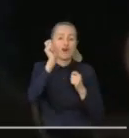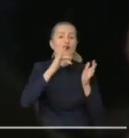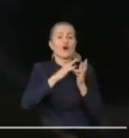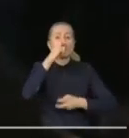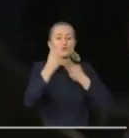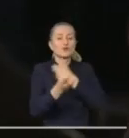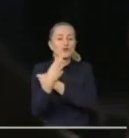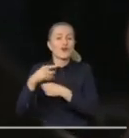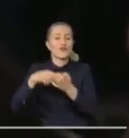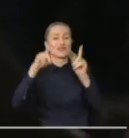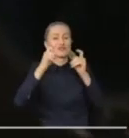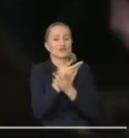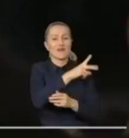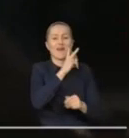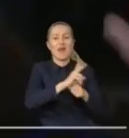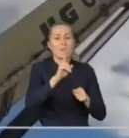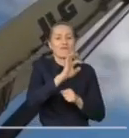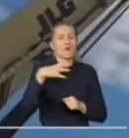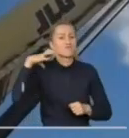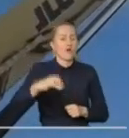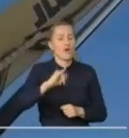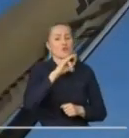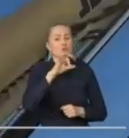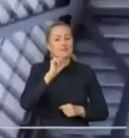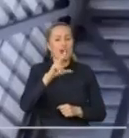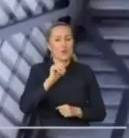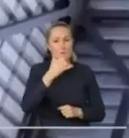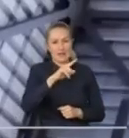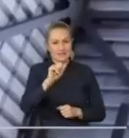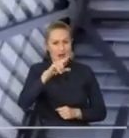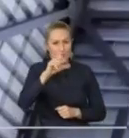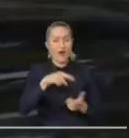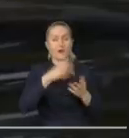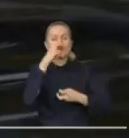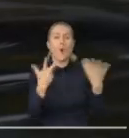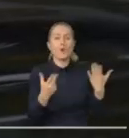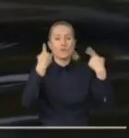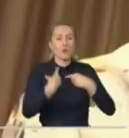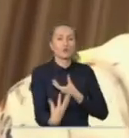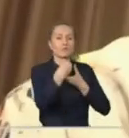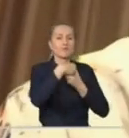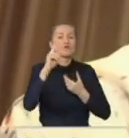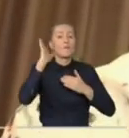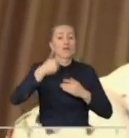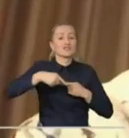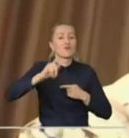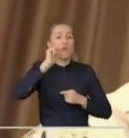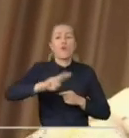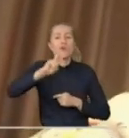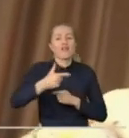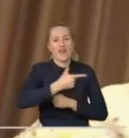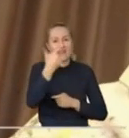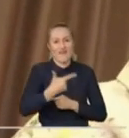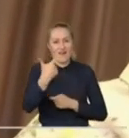statkiem SpaceX rozpoczął japoński miliarder Yusaku Maezawa. Poszukuje 8 towarzyszy podróży, która ma się odbyć za 2 lata. Jakie wymagania